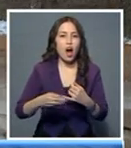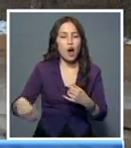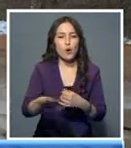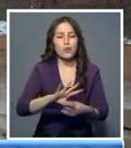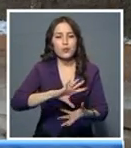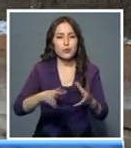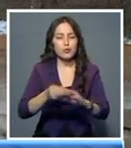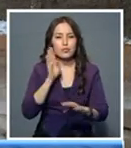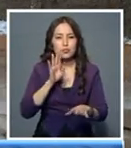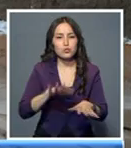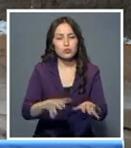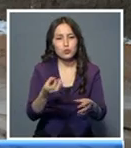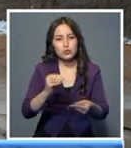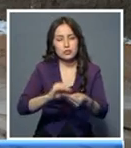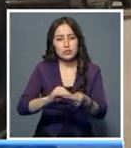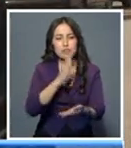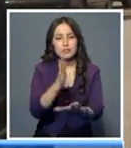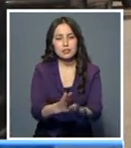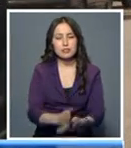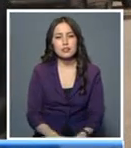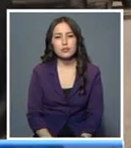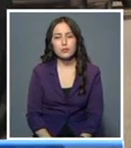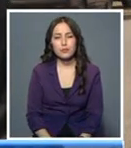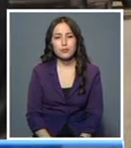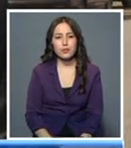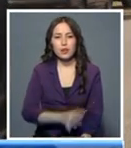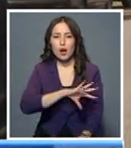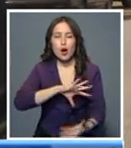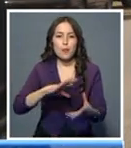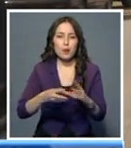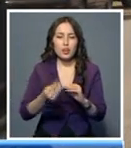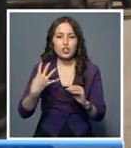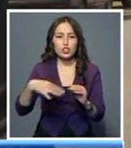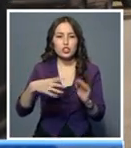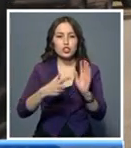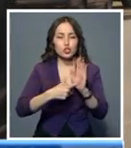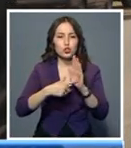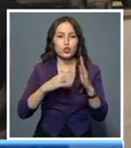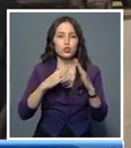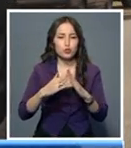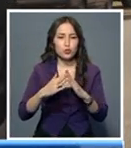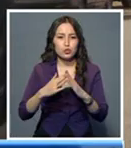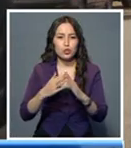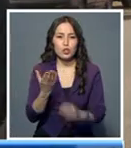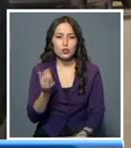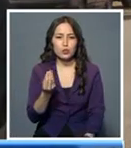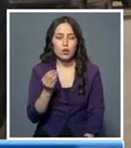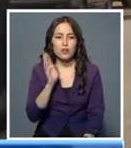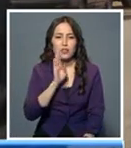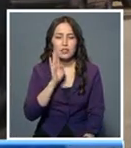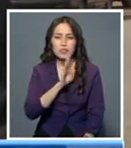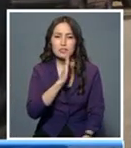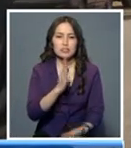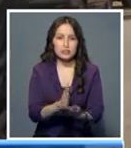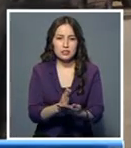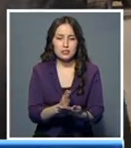беті толық қайтқан жоқ. Қазіргі жағдайда аудан бойынша 47 үйде әлі су бар жерлер